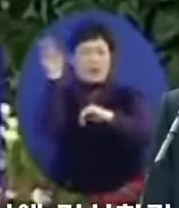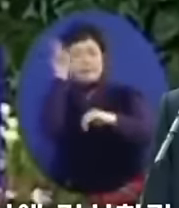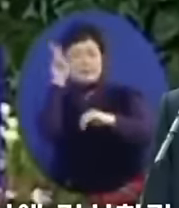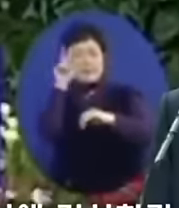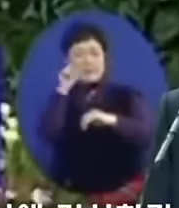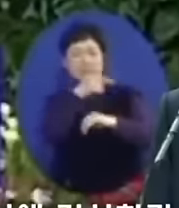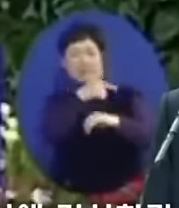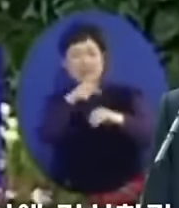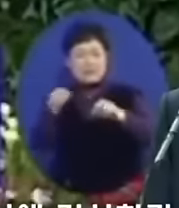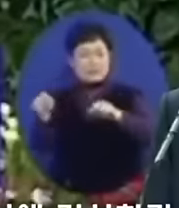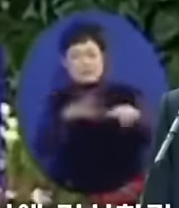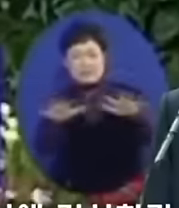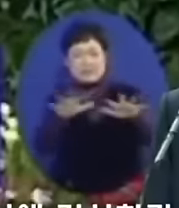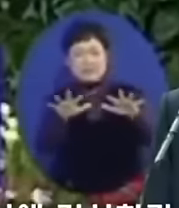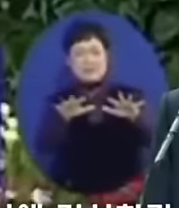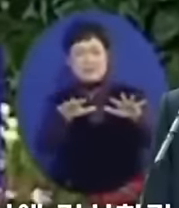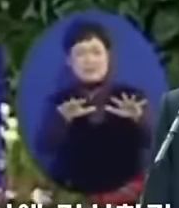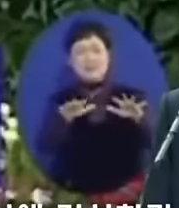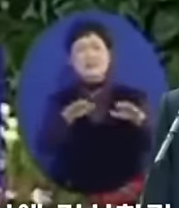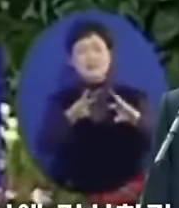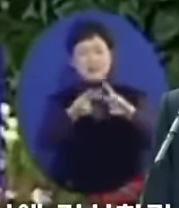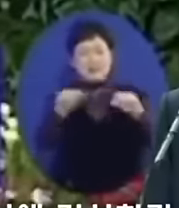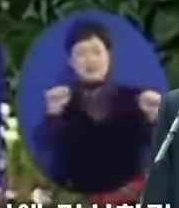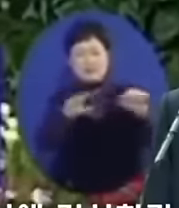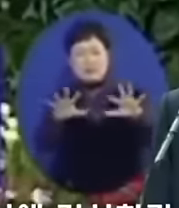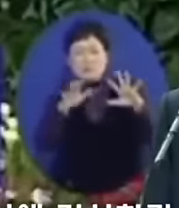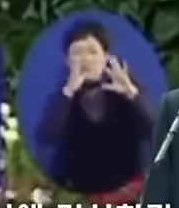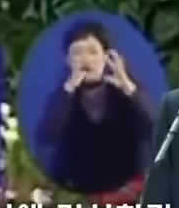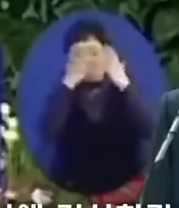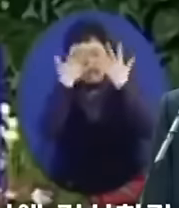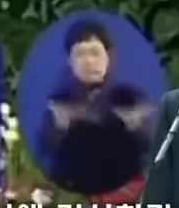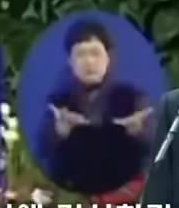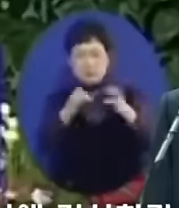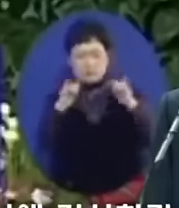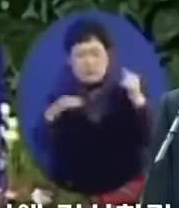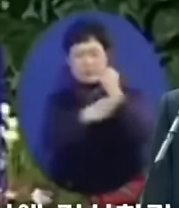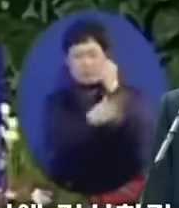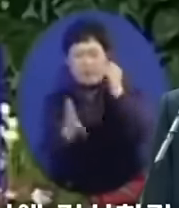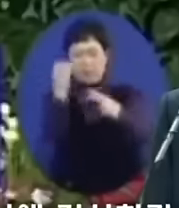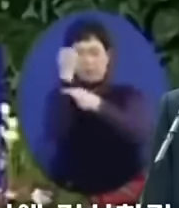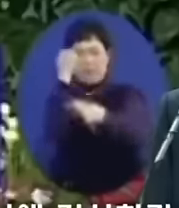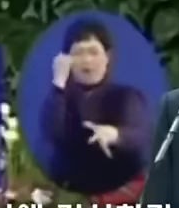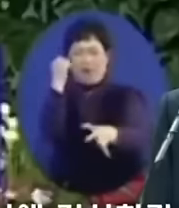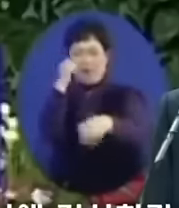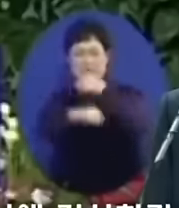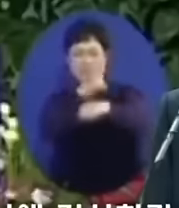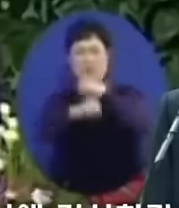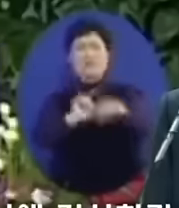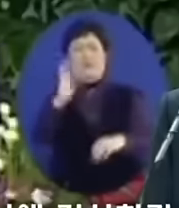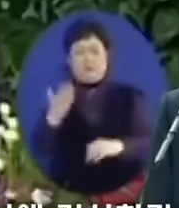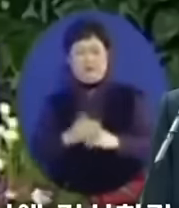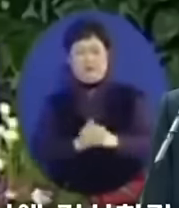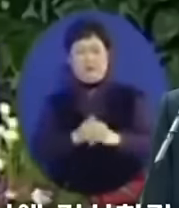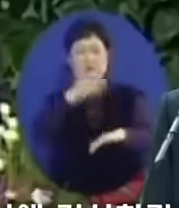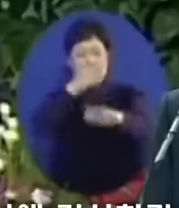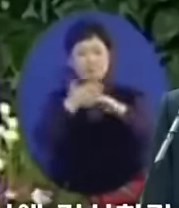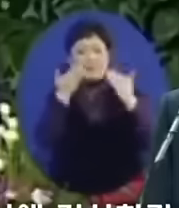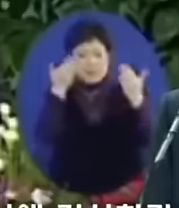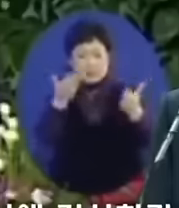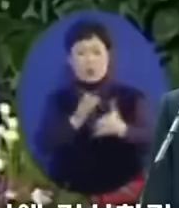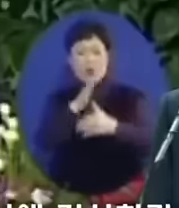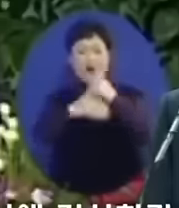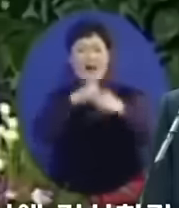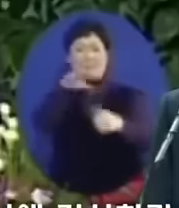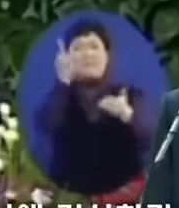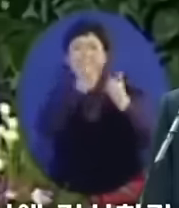지진이 나서 옥트가 움직이고 문이 곧 다 열리며 모든 사람의 메인 것이 다 벗어진지라. 감사를 하고